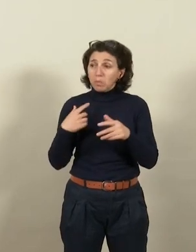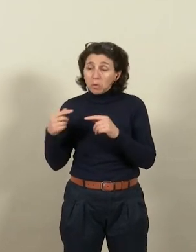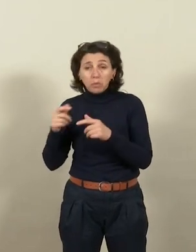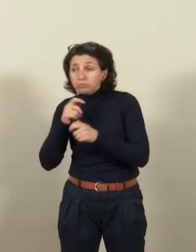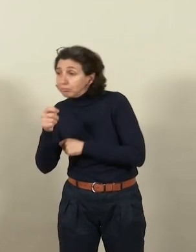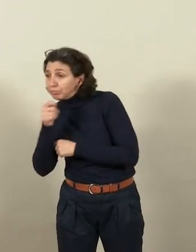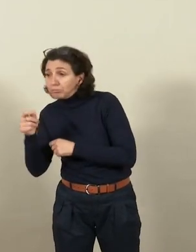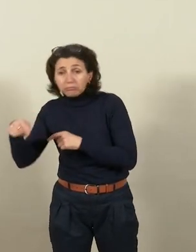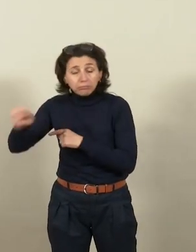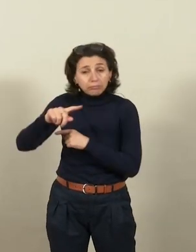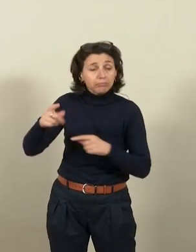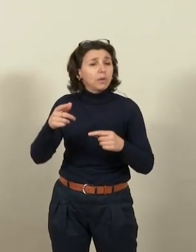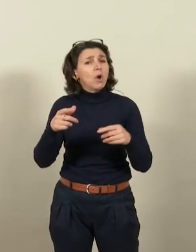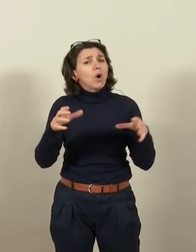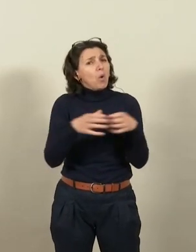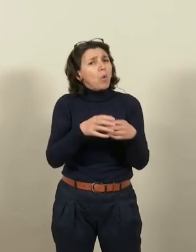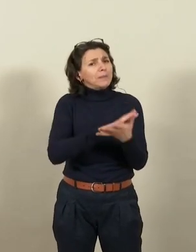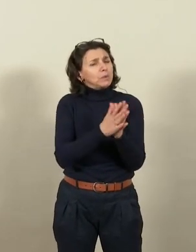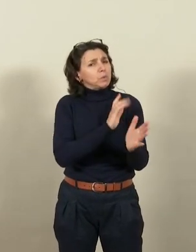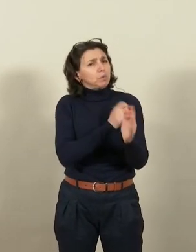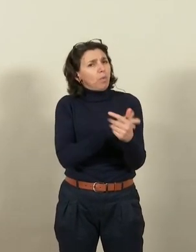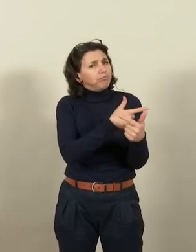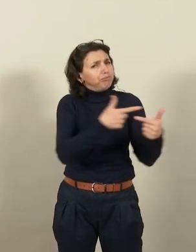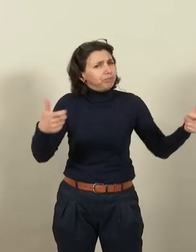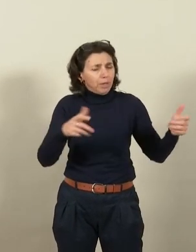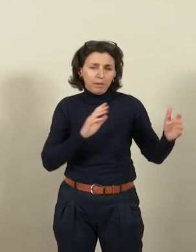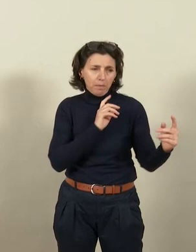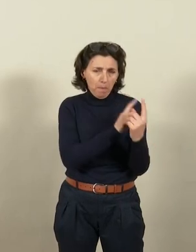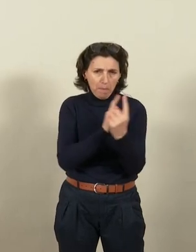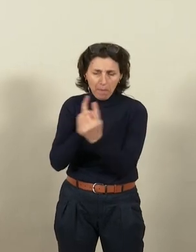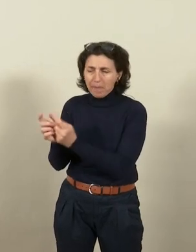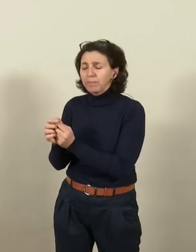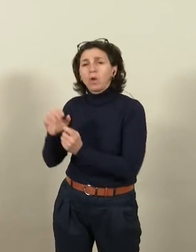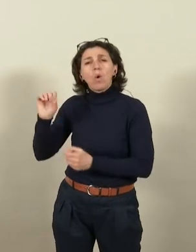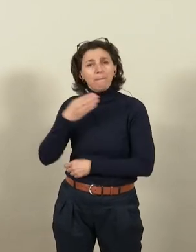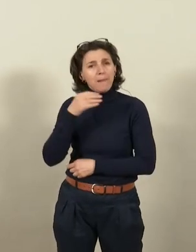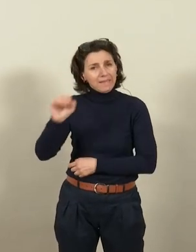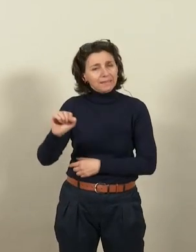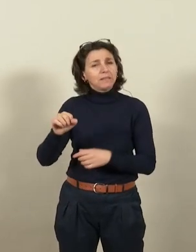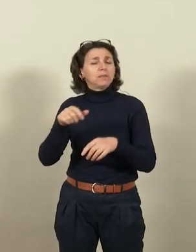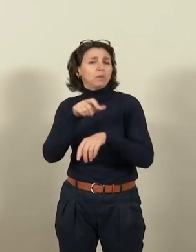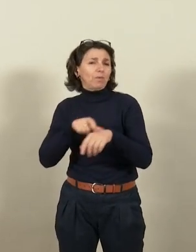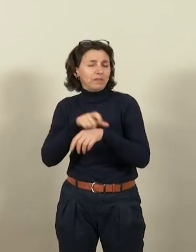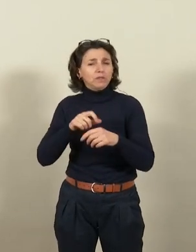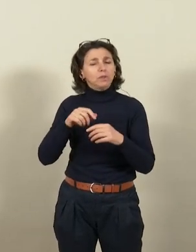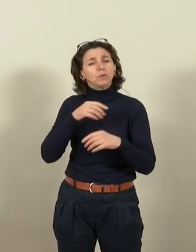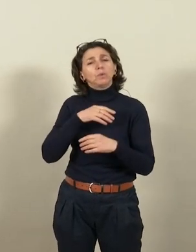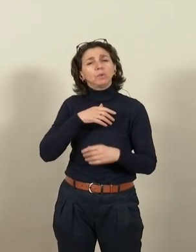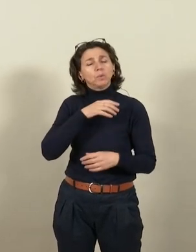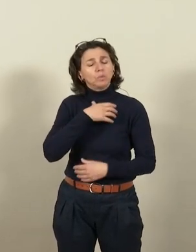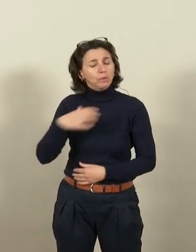associatif sportif l'OMS l'office municipal des sports et les h associations qui ont participé à cette réflexion